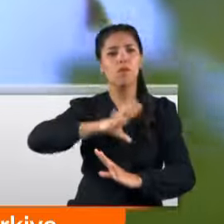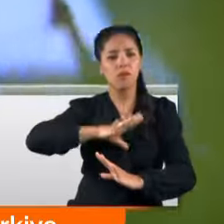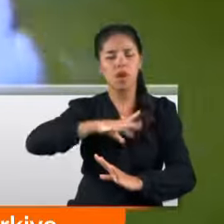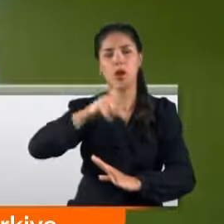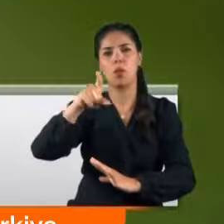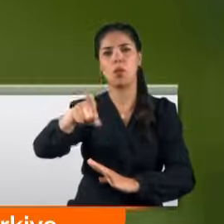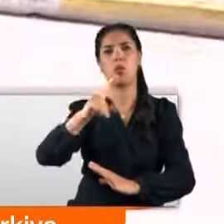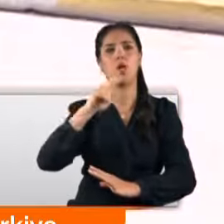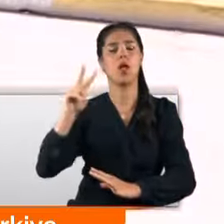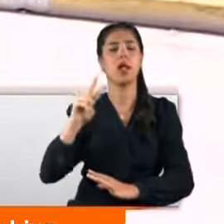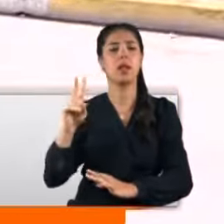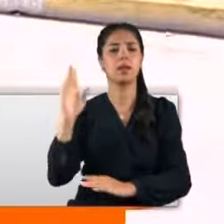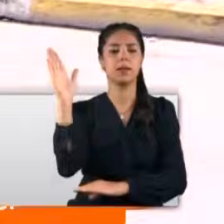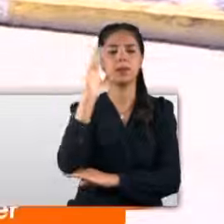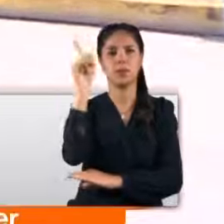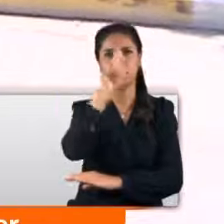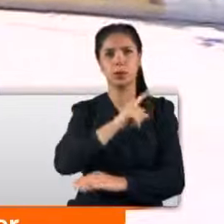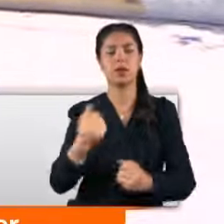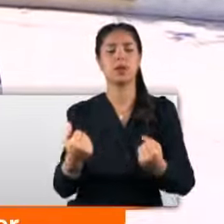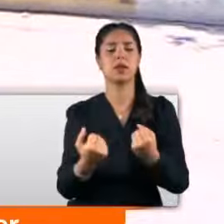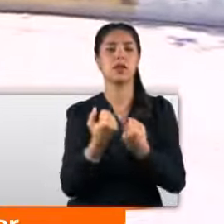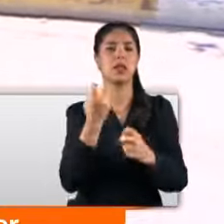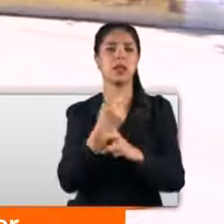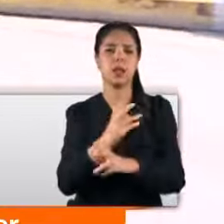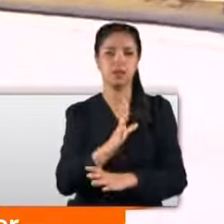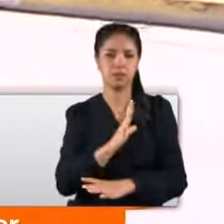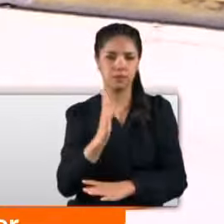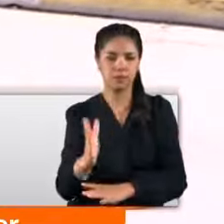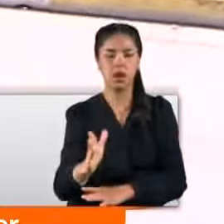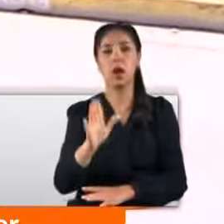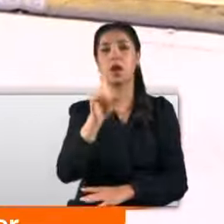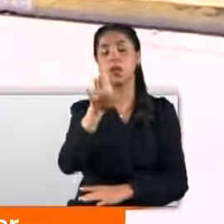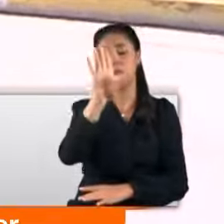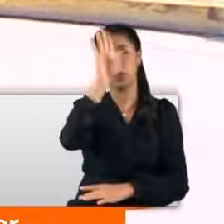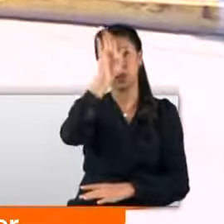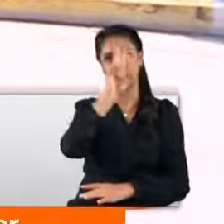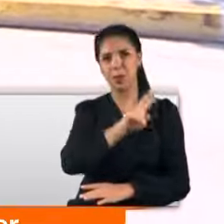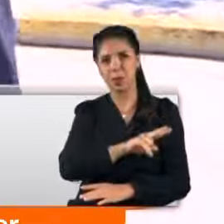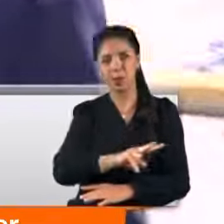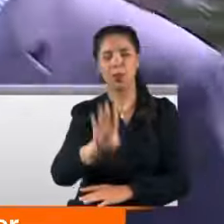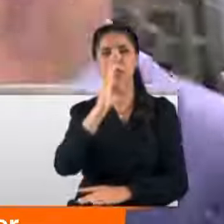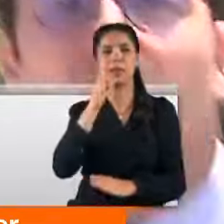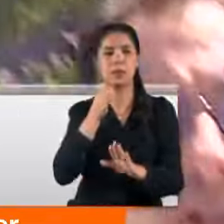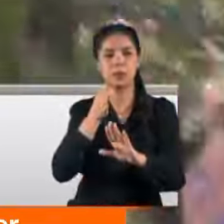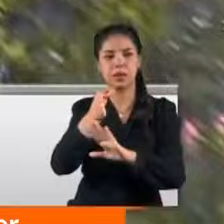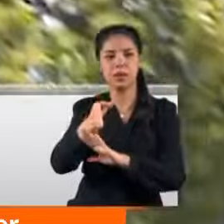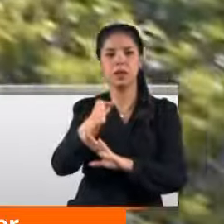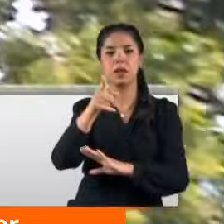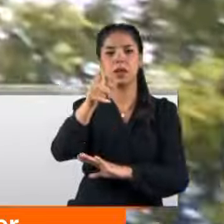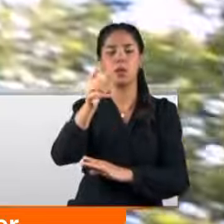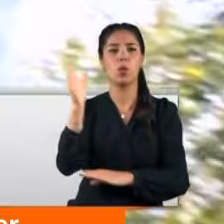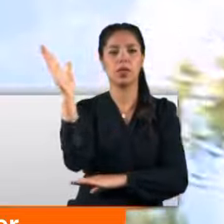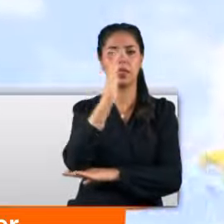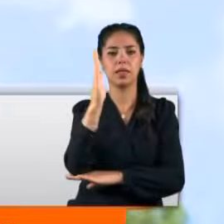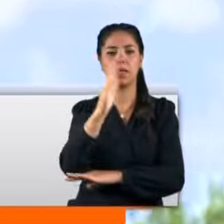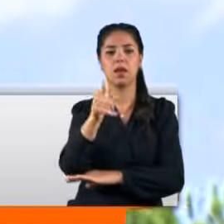kazaya davetiye çıkarıyor. Yüksek gerilim hattı İstanbul yolunda İzmit girişinde bulunuyor ve ikisi de tamamen sarmaşıkla